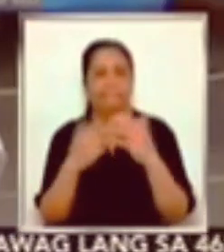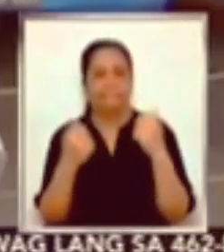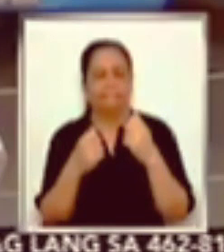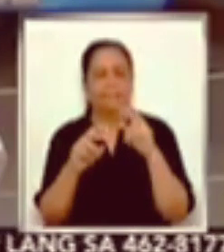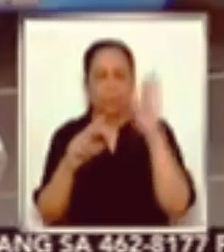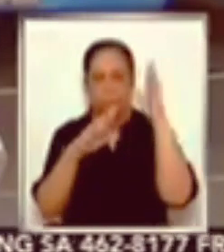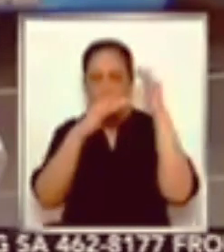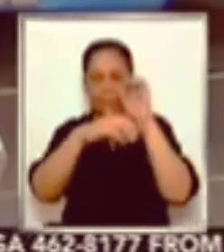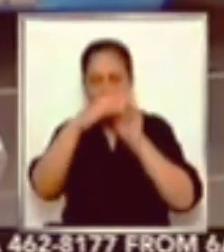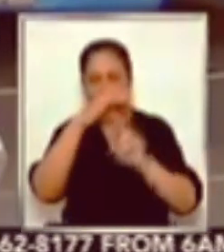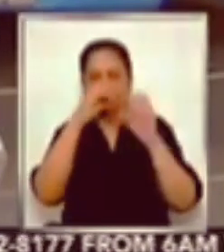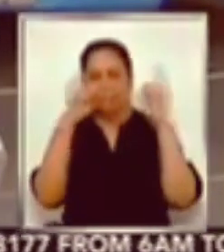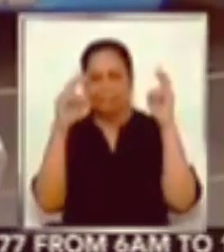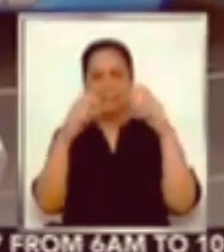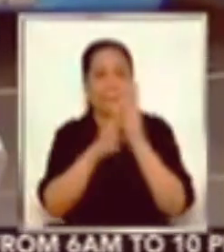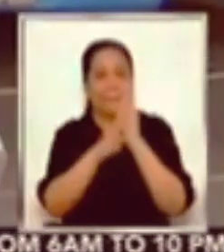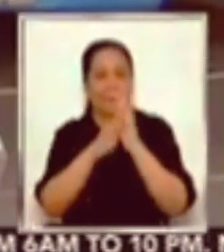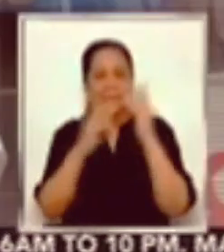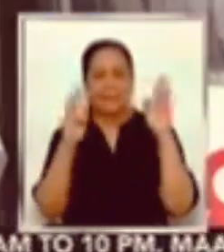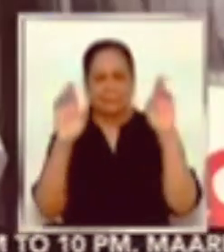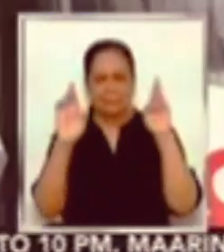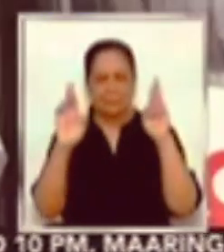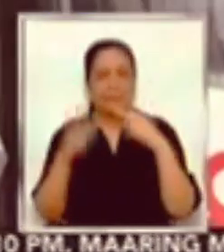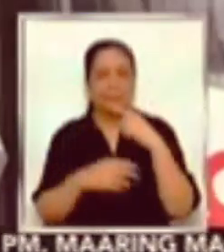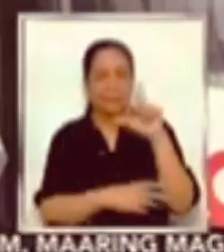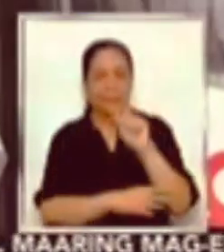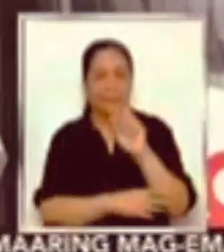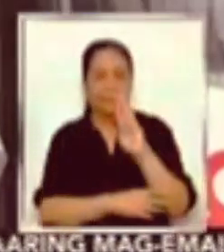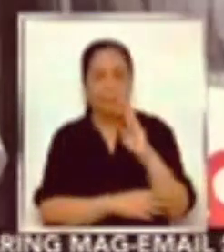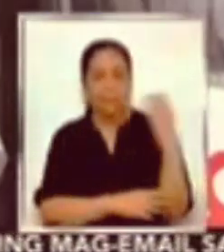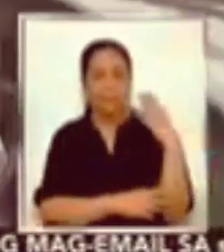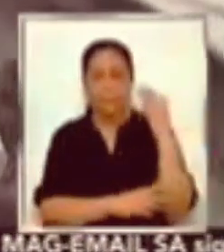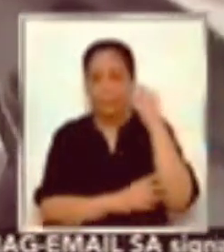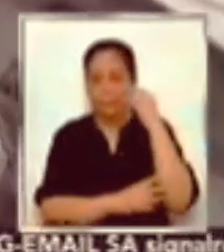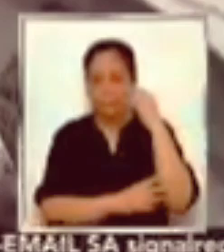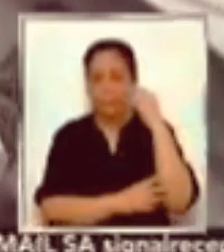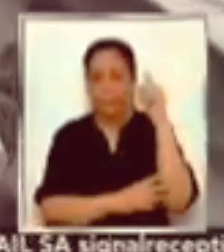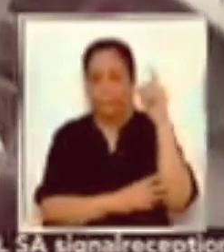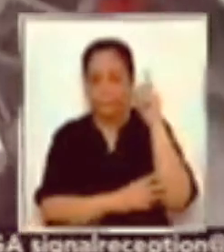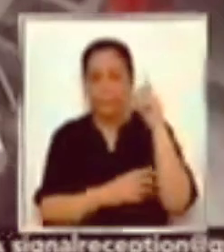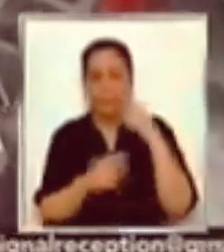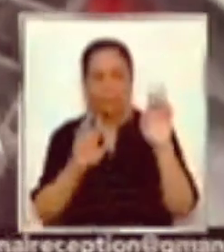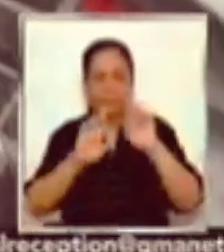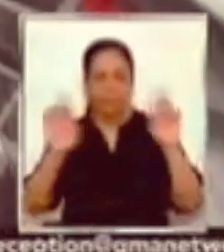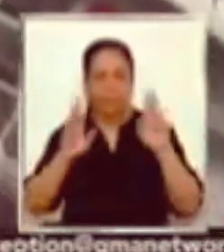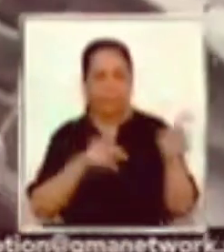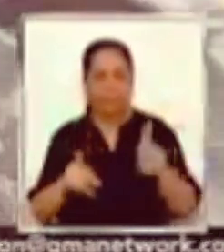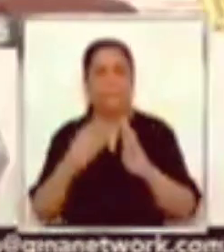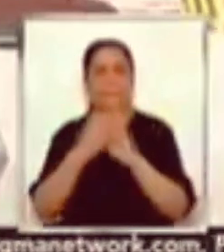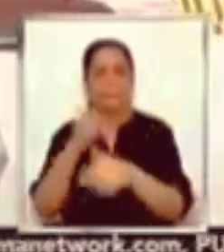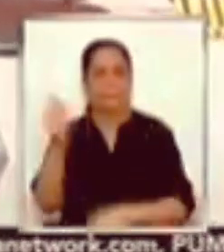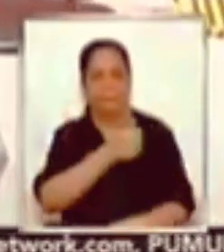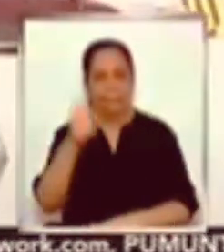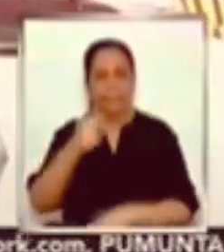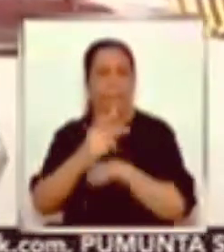pag-asa ang mga nasa bus industry, sabi ni LTFRB Chairman Martin Delgra. Pinaghahandaan na nila ang pagbabalik-biyahe ng provincial